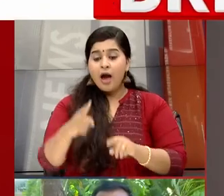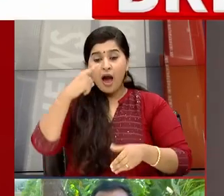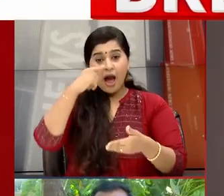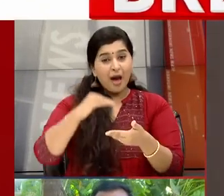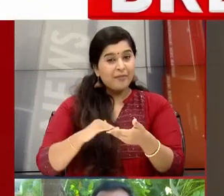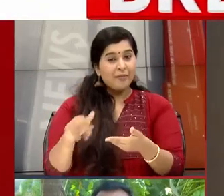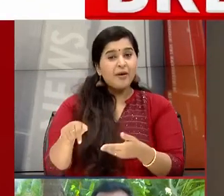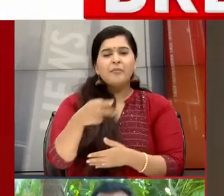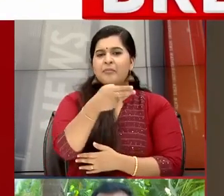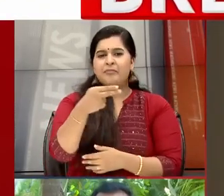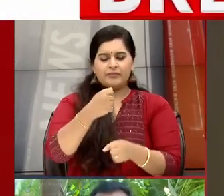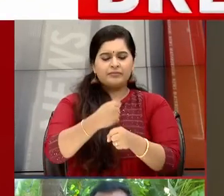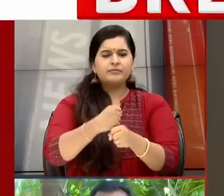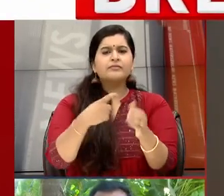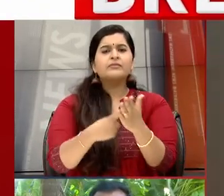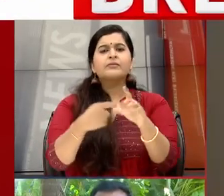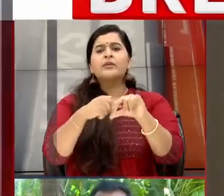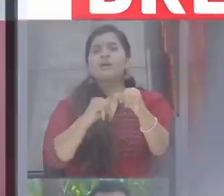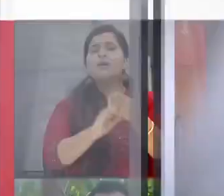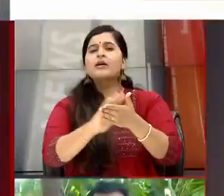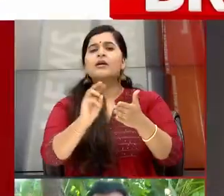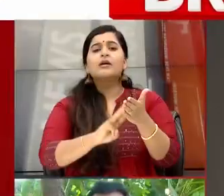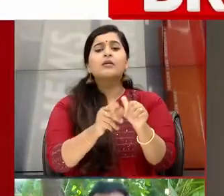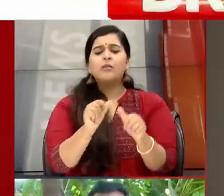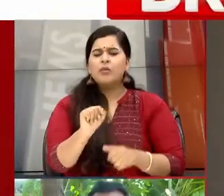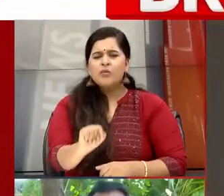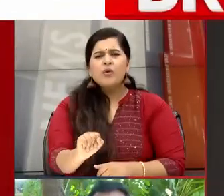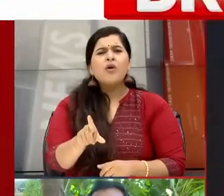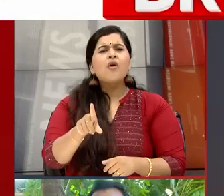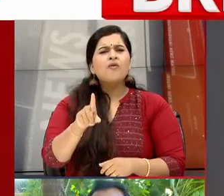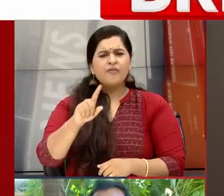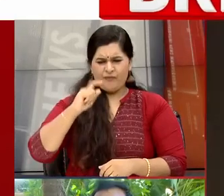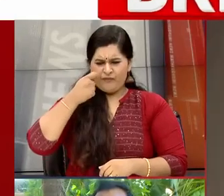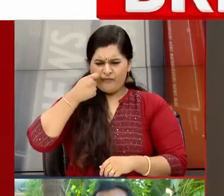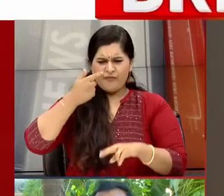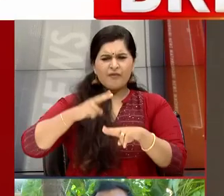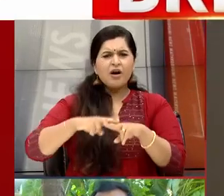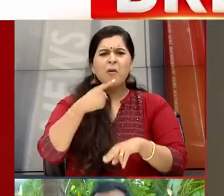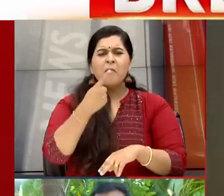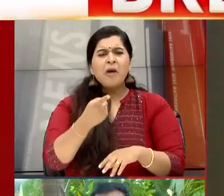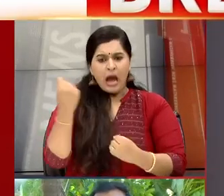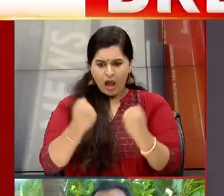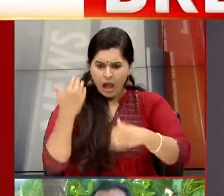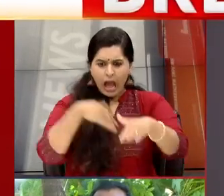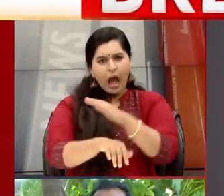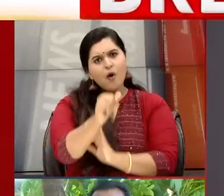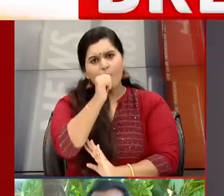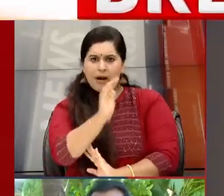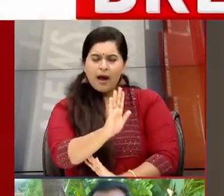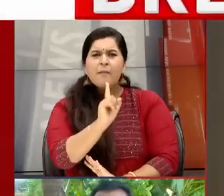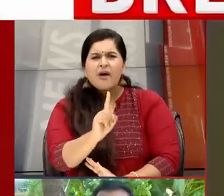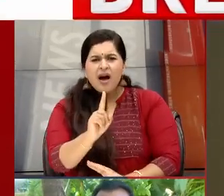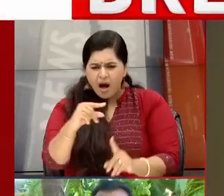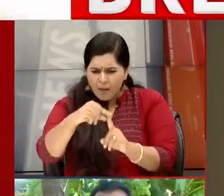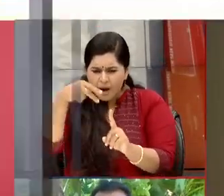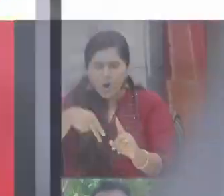വ്യക്തമാക്കിയിരുന്നത് കാറിനുള്ളിൽ വെള്ളം മാത്രമാണ് സൂക്ഷിച്ചിരുന്നത്, പെട്രോൾ സൂക്ഷിച്ചിരുന്നില്ല എന്നതാണ്. ഫോറൻസിക് 2-ാമത്തെ ദിവസം നടത്തിയ പരിശോധനയിലാണ് ഈ